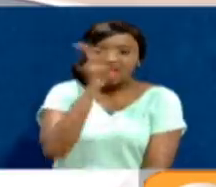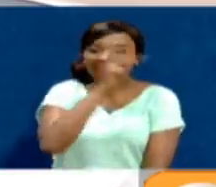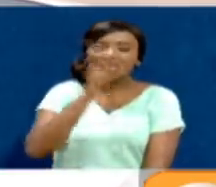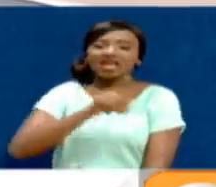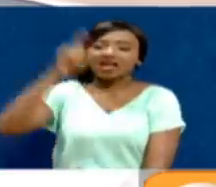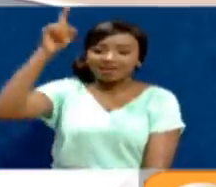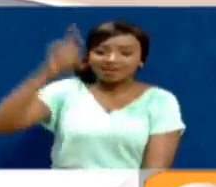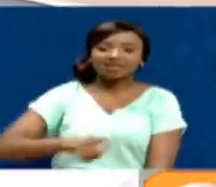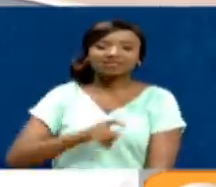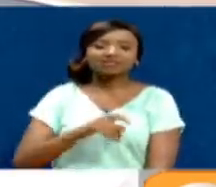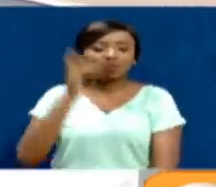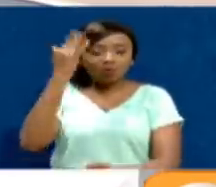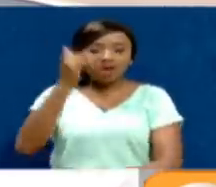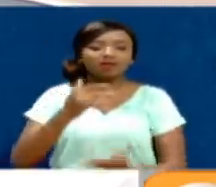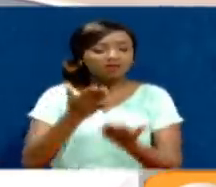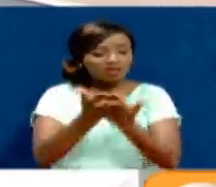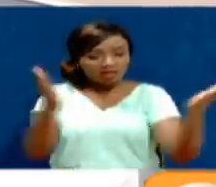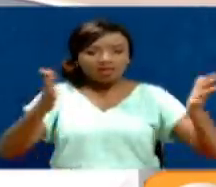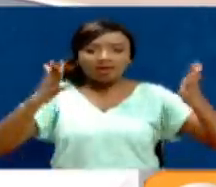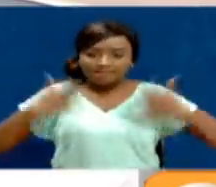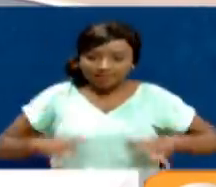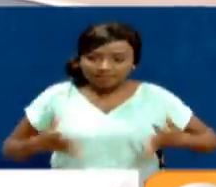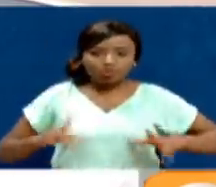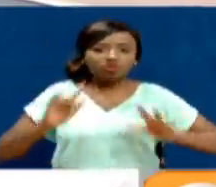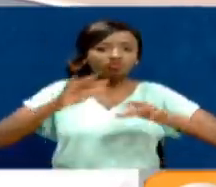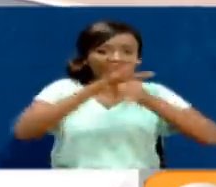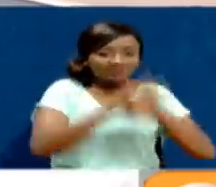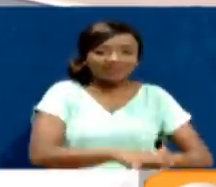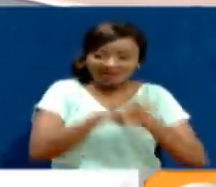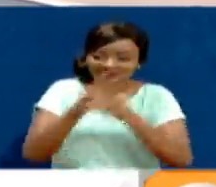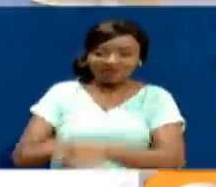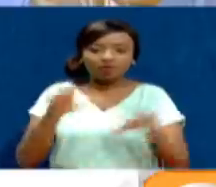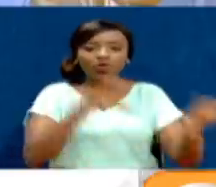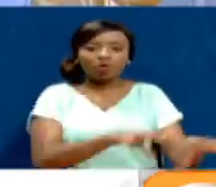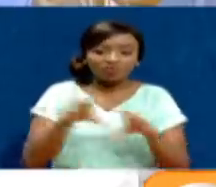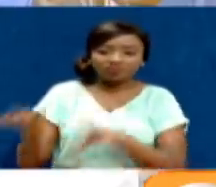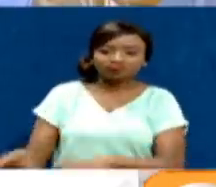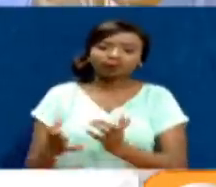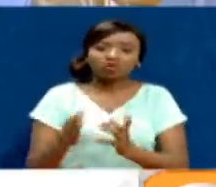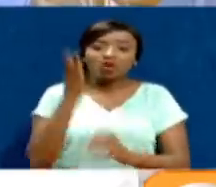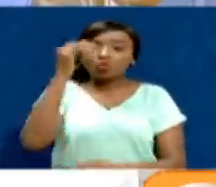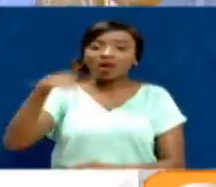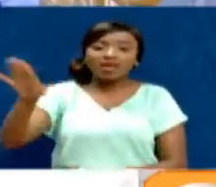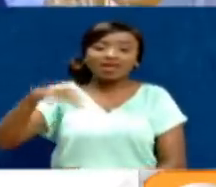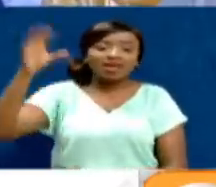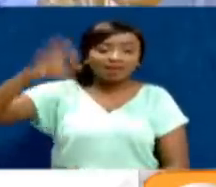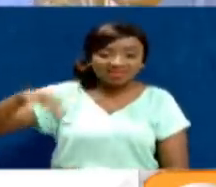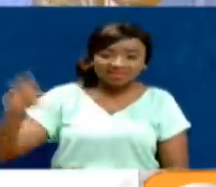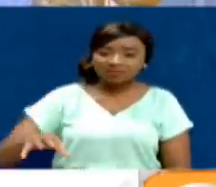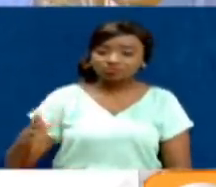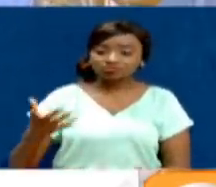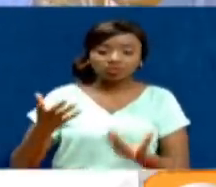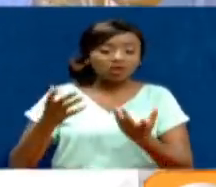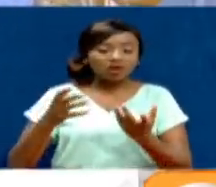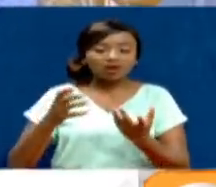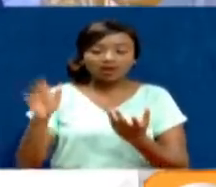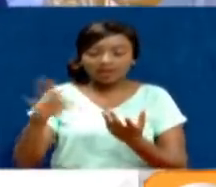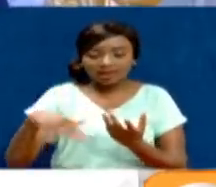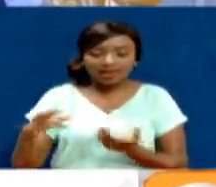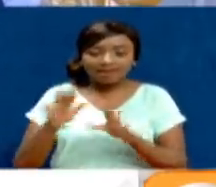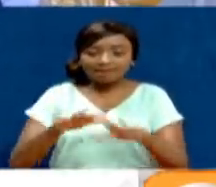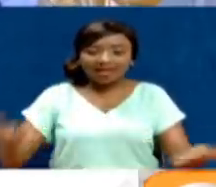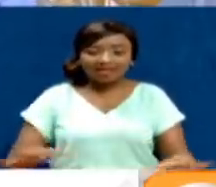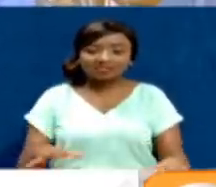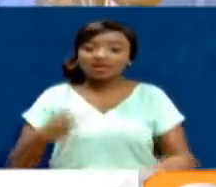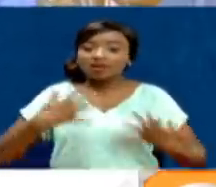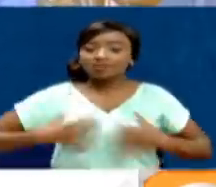Kelele napiga sababu wananchi walikuwa wanadhulumiwa, wanaonewa. Kwa masoko, watu walenda na maji3, maK47, kuambia wa mama